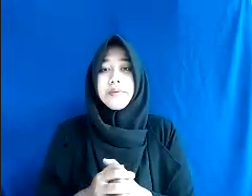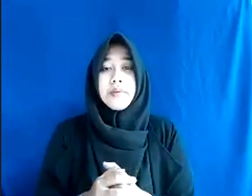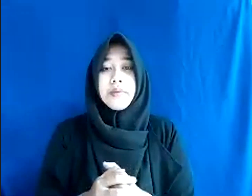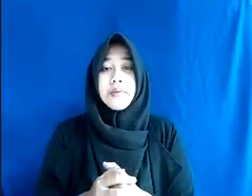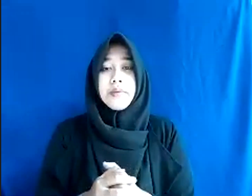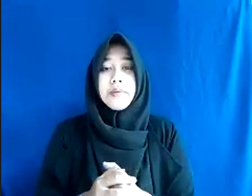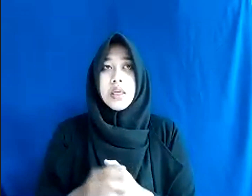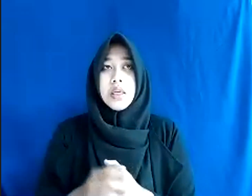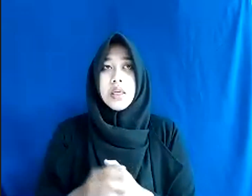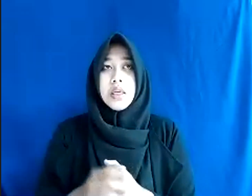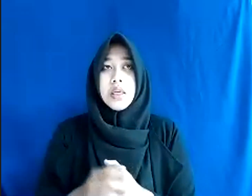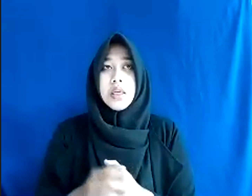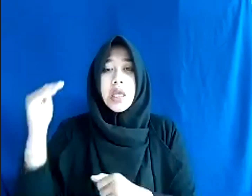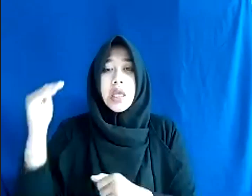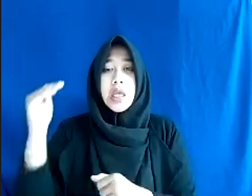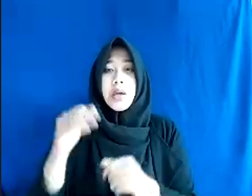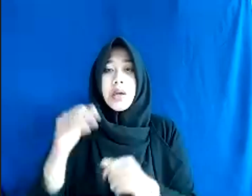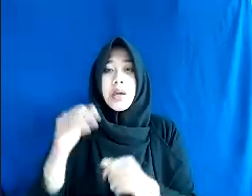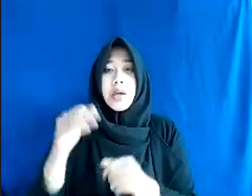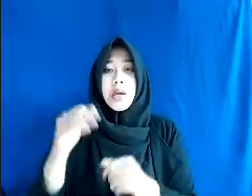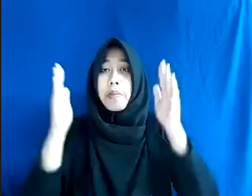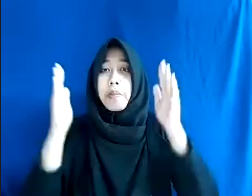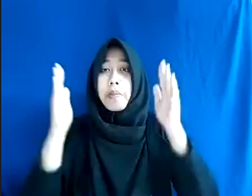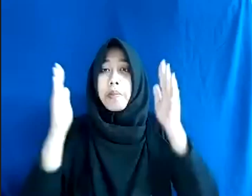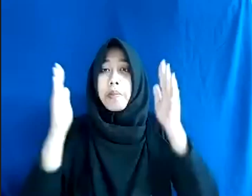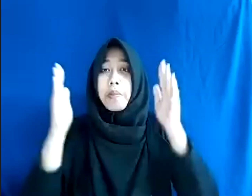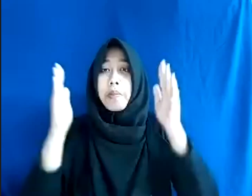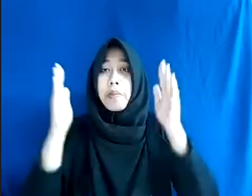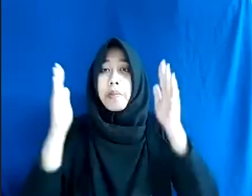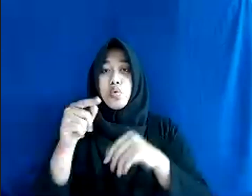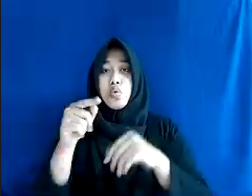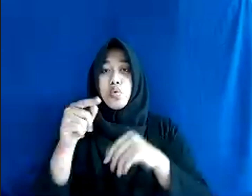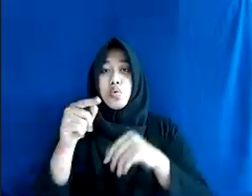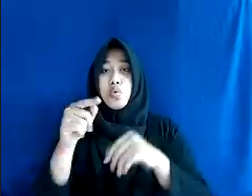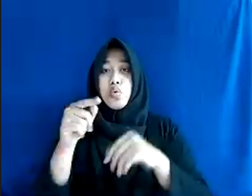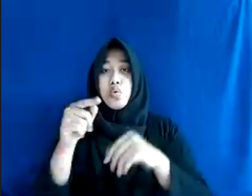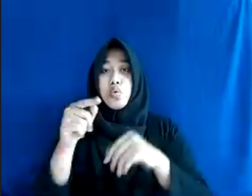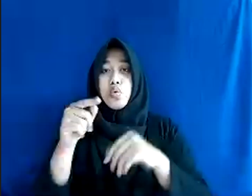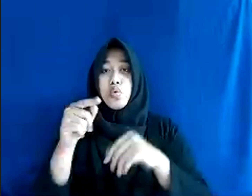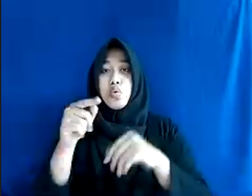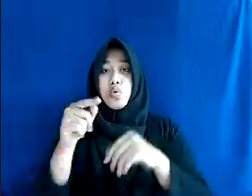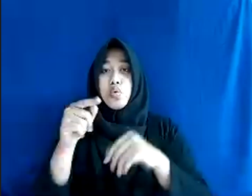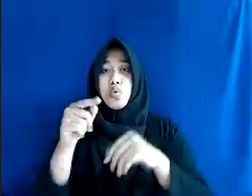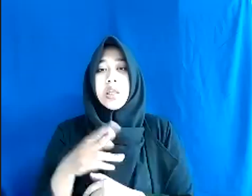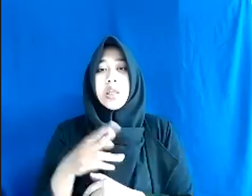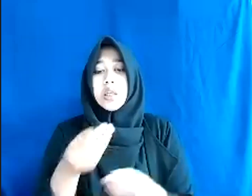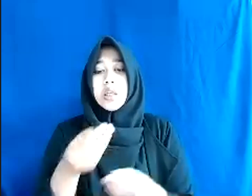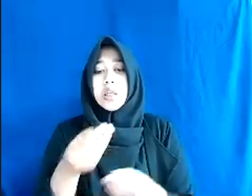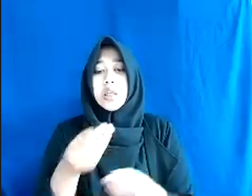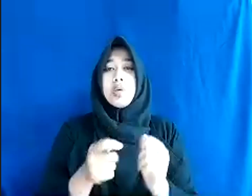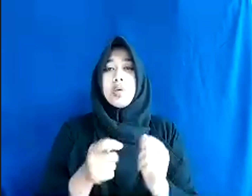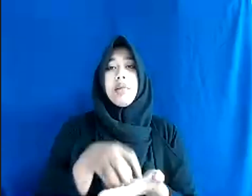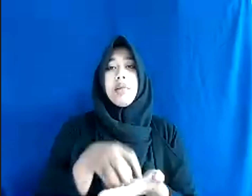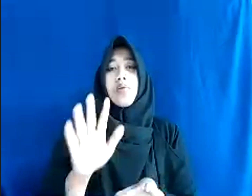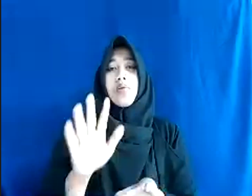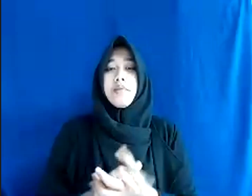Malaysia. Dan dari sana kemudian kita hanya dapat kerusakan tempat saja. Nah, pemerintah hari